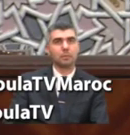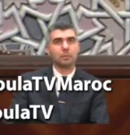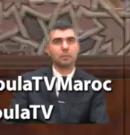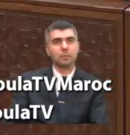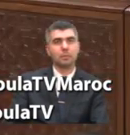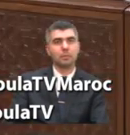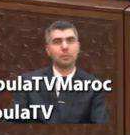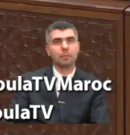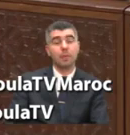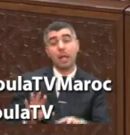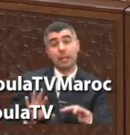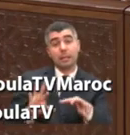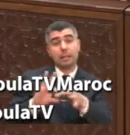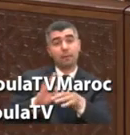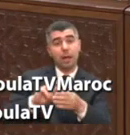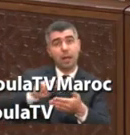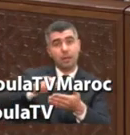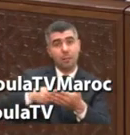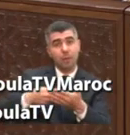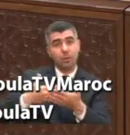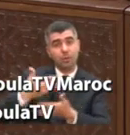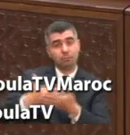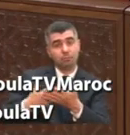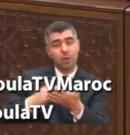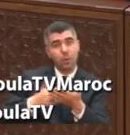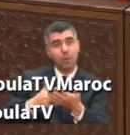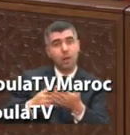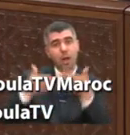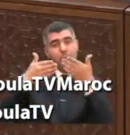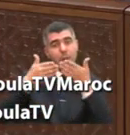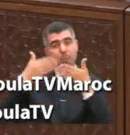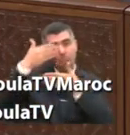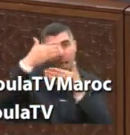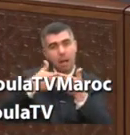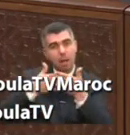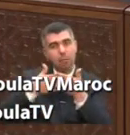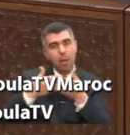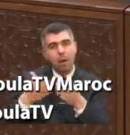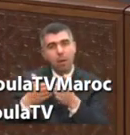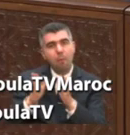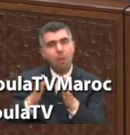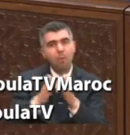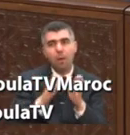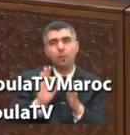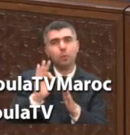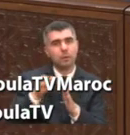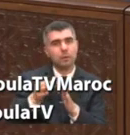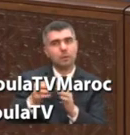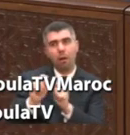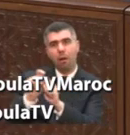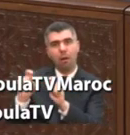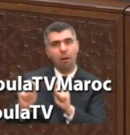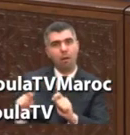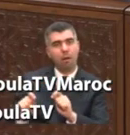بالنسبة بخصوص اتفاقية التبادل الحر، كتعرفوا بأن المغرب منفتح على يعني بلد منفتح على يعني عقد اتفاقيات، ولكن اليوم